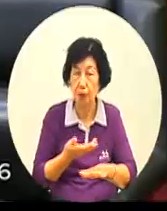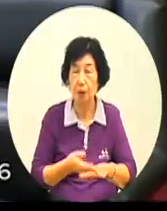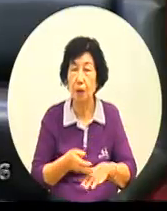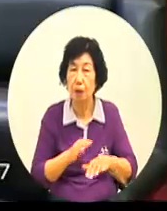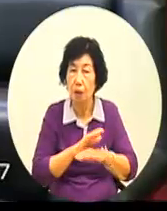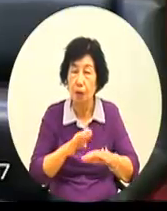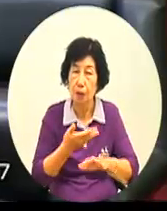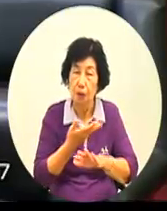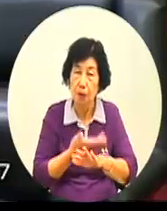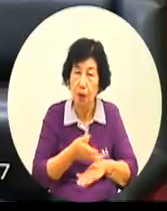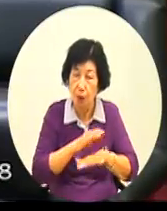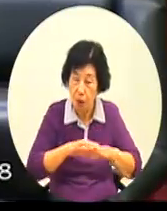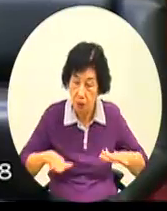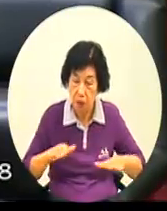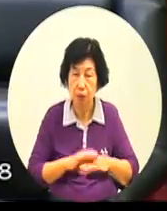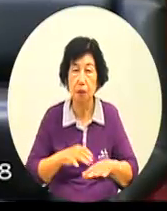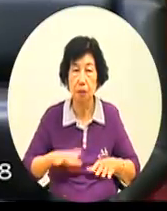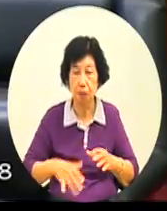窟的食物啊。